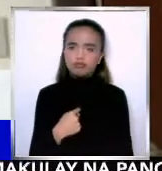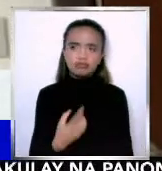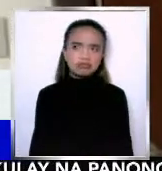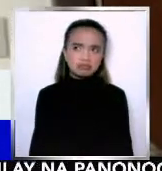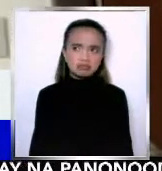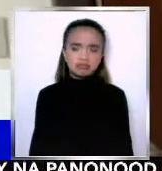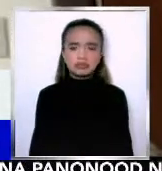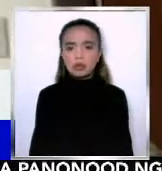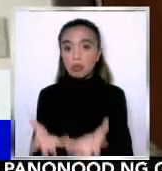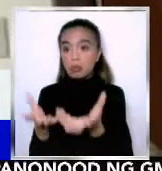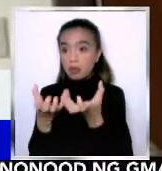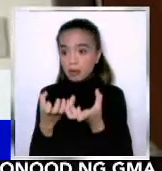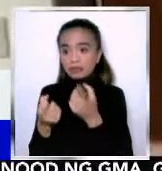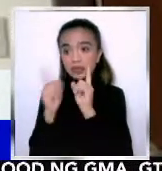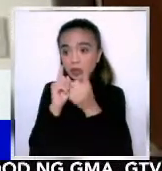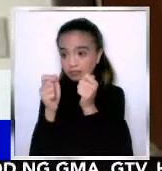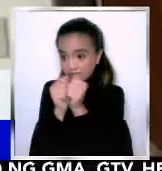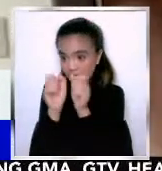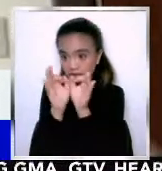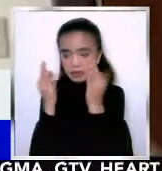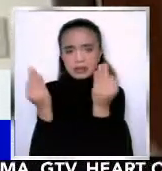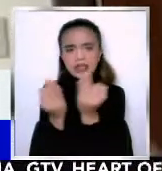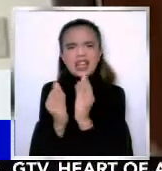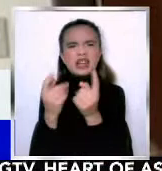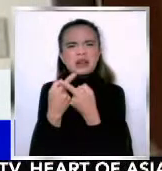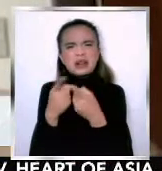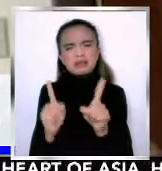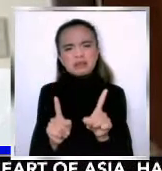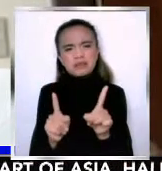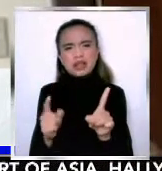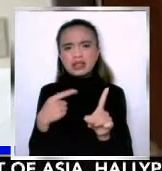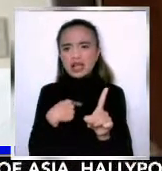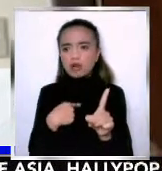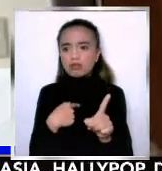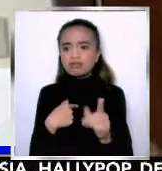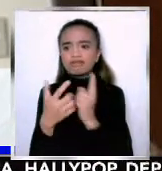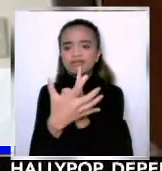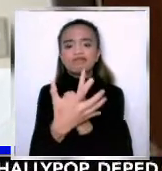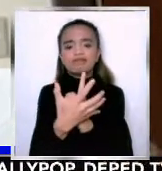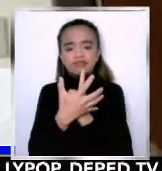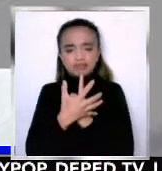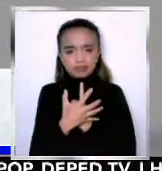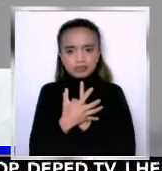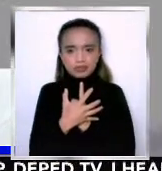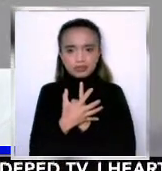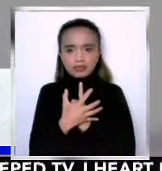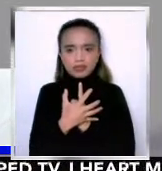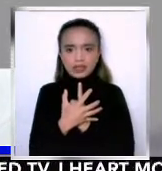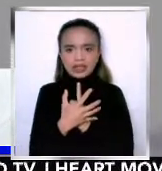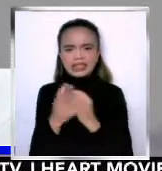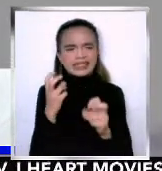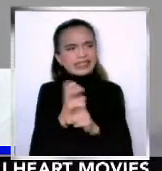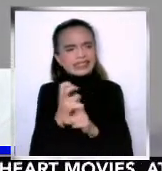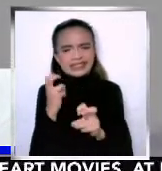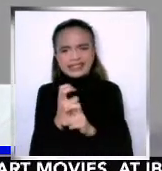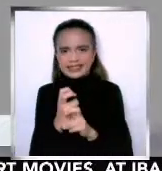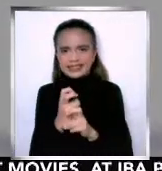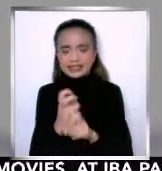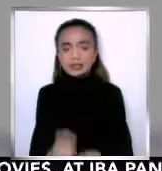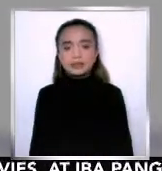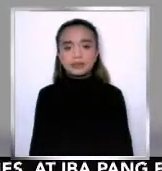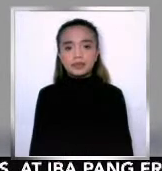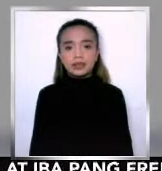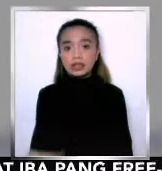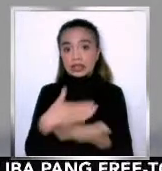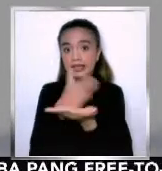my family, of course, but at the same time also isolated, right? So it was a difficult time. Ang ilan sa mga swab testing